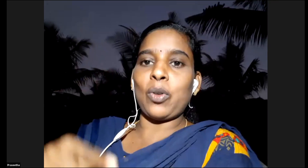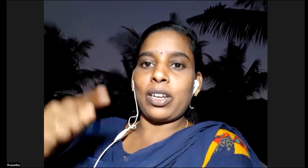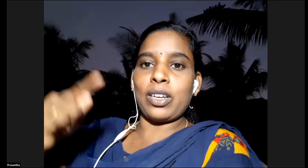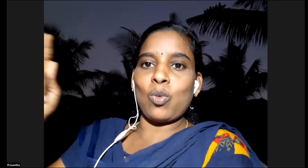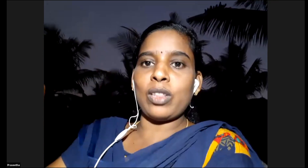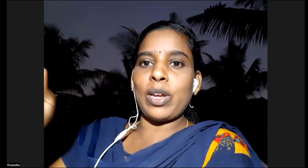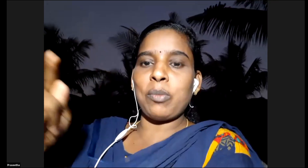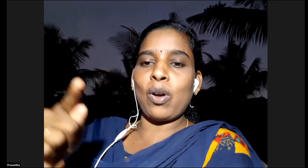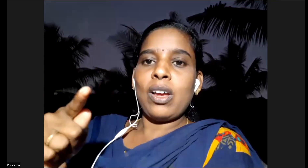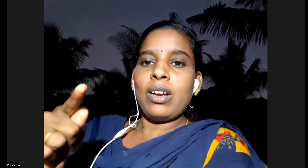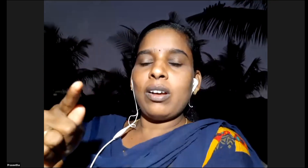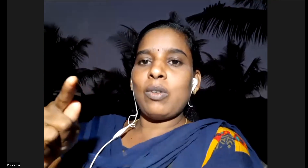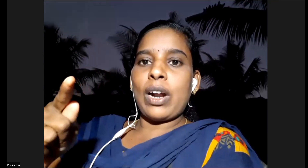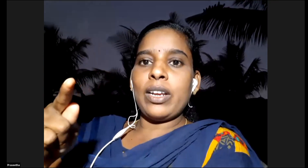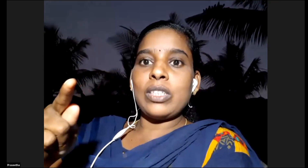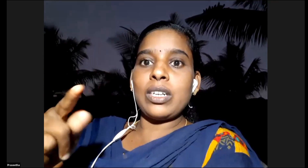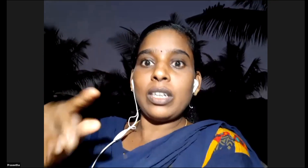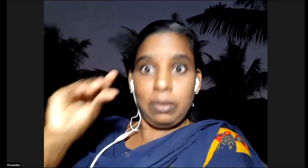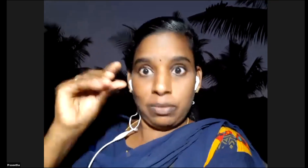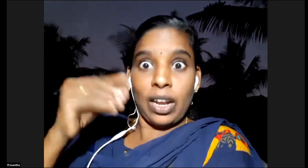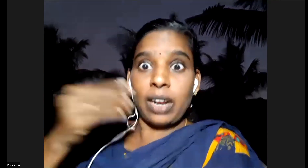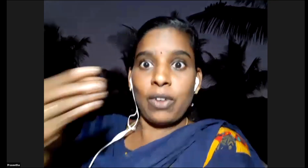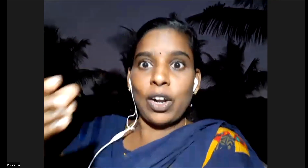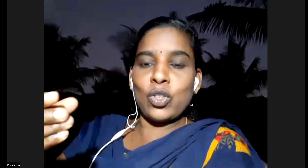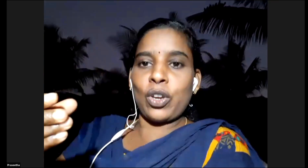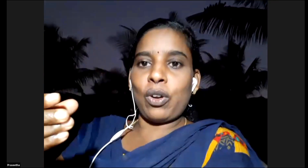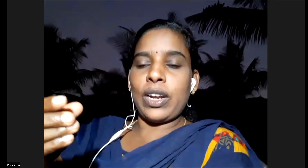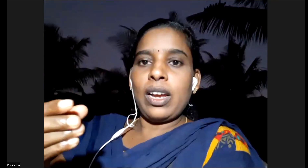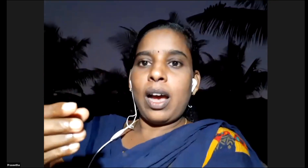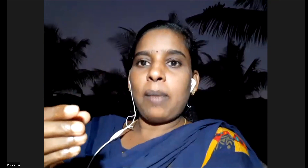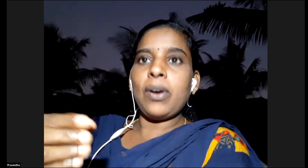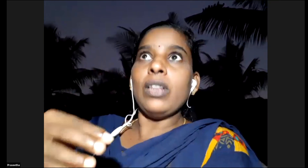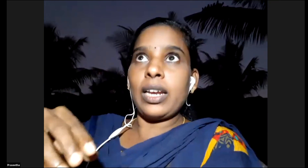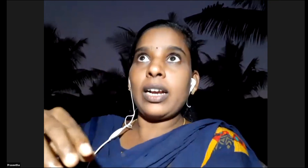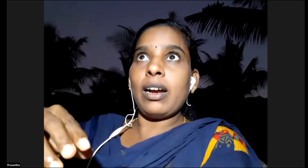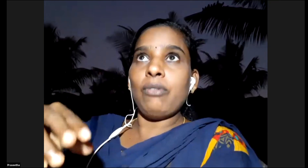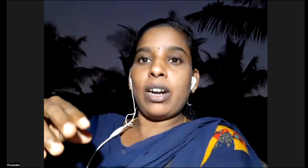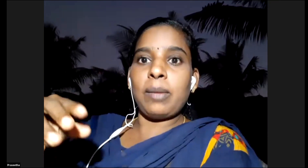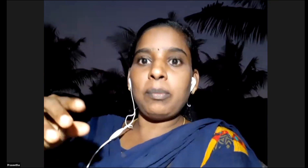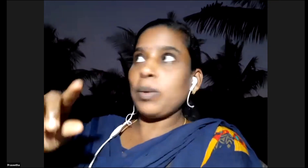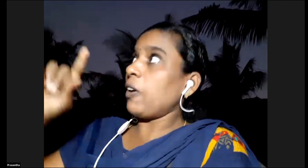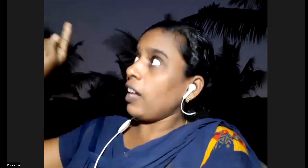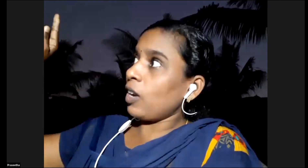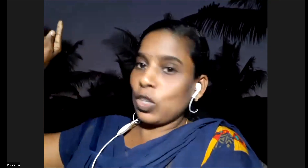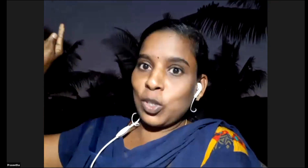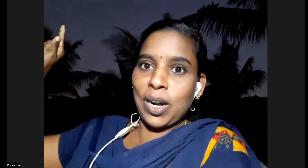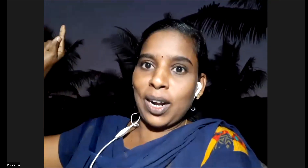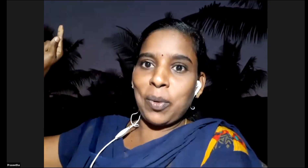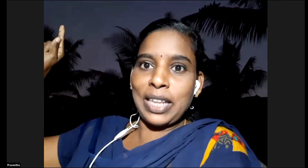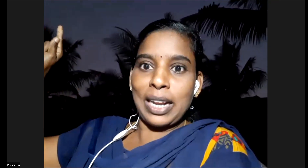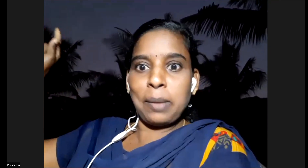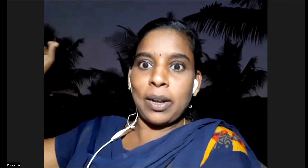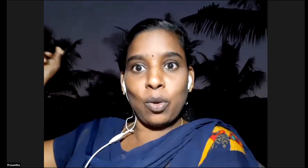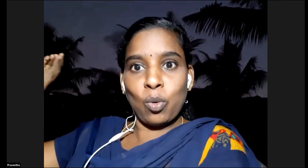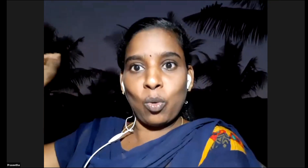വേണ്ടിട്ട്. അപ്പൊ ഒറ്റയ്ക്ക് സ്കൂളിൽ നിന്ന് വരുമ്പോ വഴി വെച്ചിട്ട് നെല്ലിക്ക വേണോന്ന് ചോദിക്കോ. അപ്പൊ നെല്ലിക്ക വേണം, വേണമെങ്കിൽ കുറച്ച് മുകളിൽ